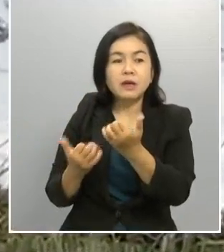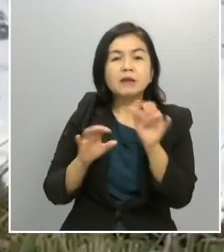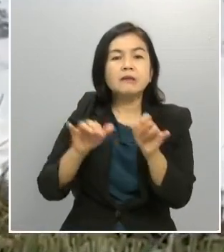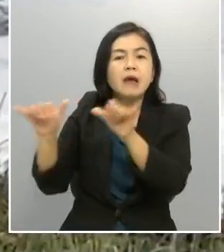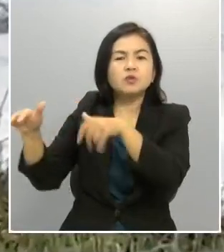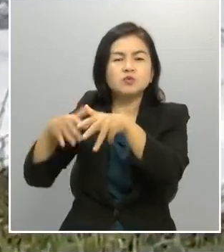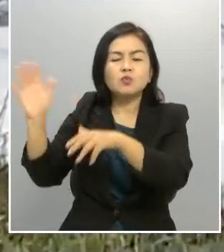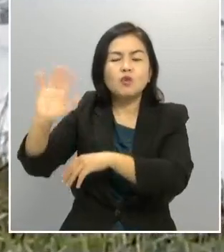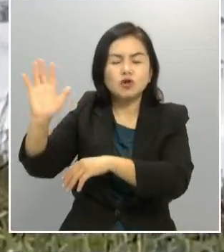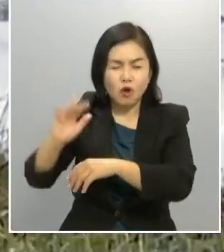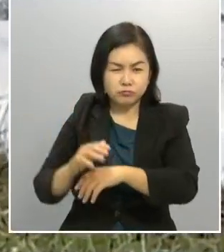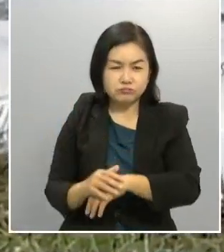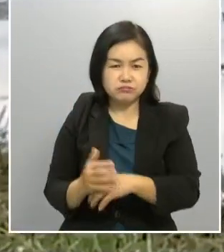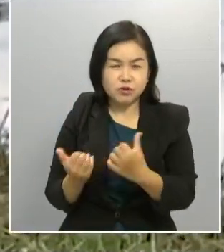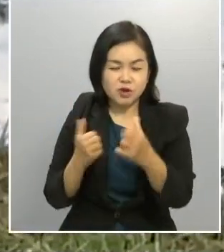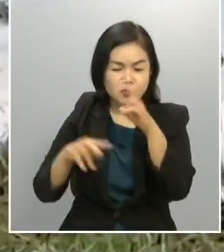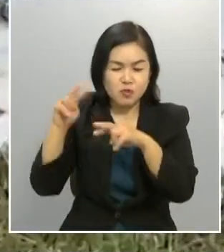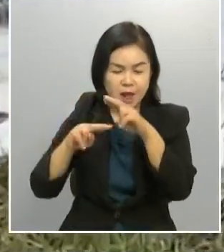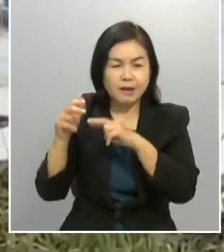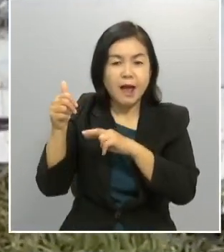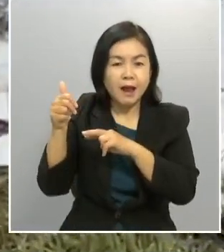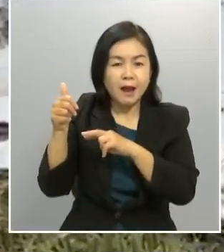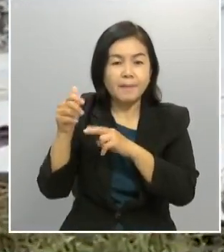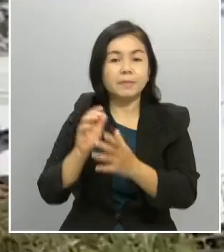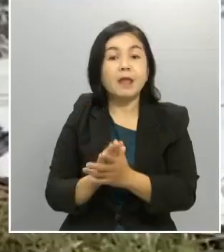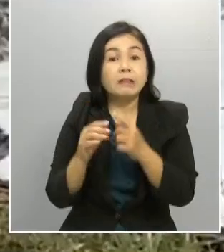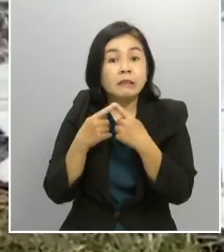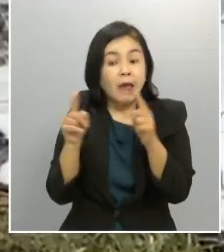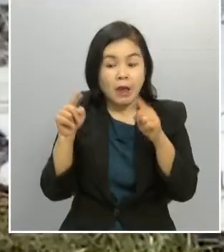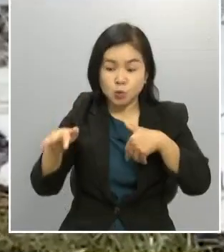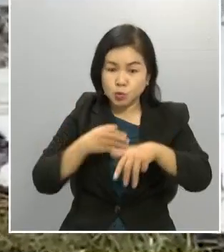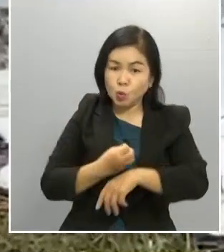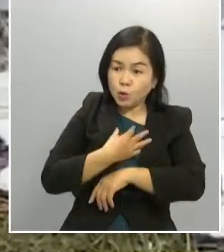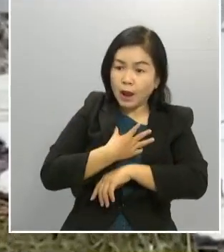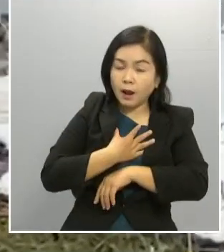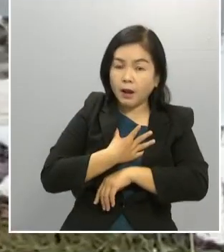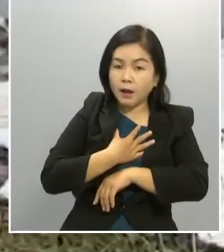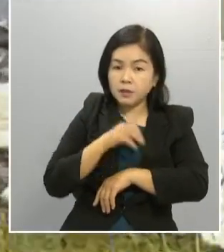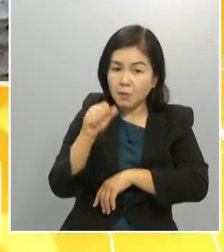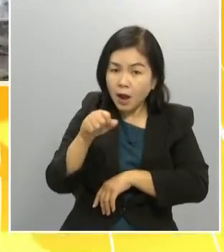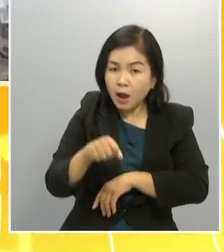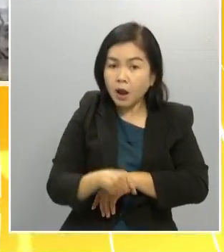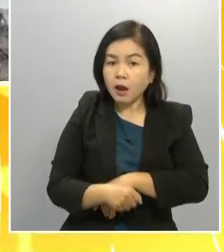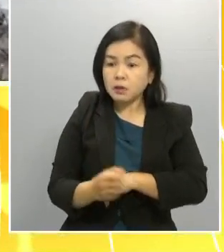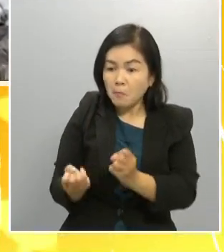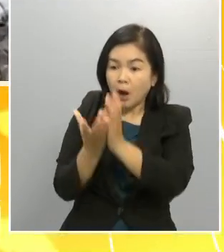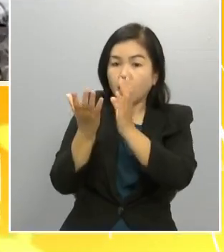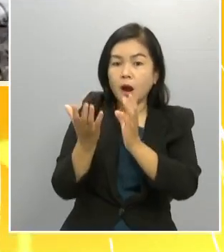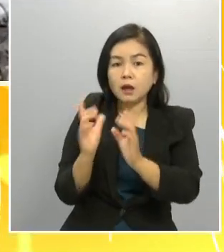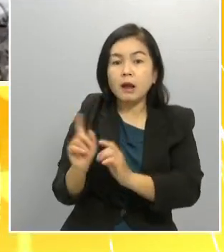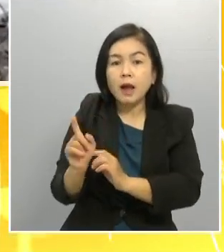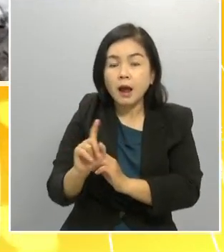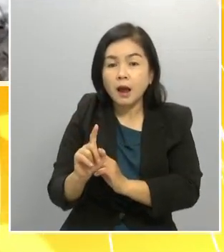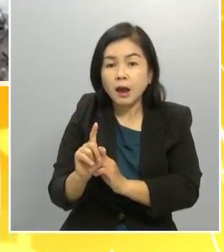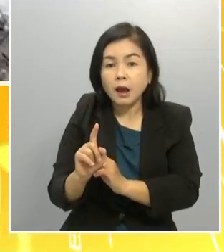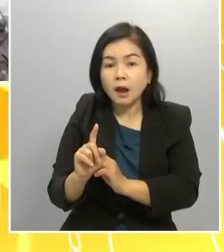อพยพนั่นแหละครับท่านผู้ชมแต่ชาวบ้านก็ตลกตกใจนี่โรงงานระเบิดอ่ะนี่